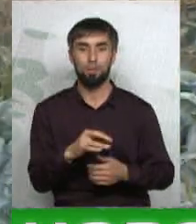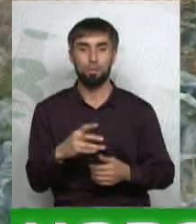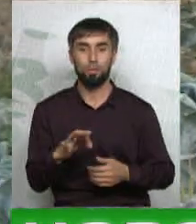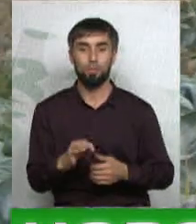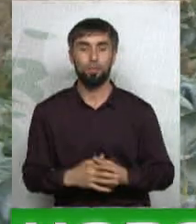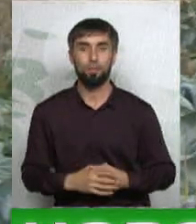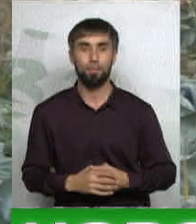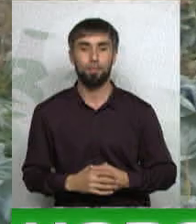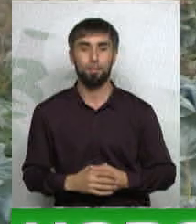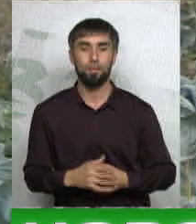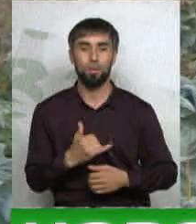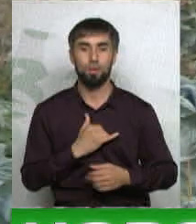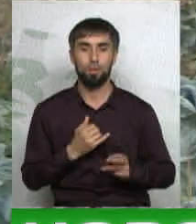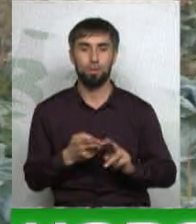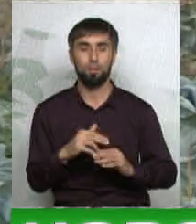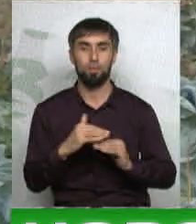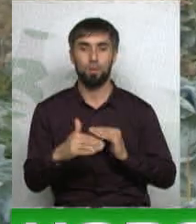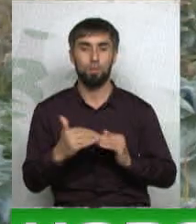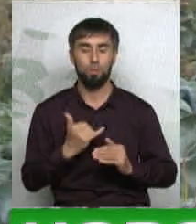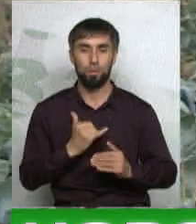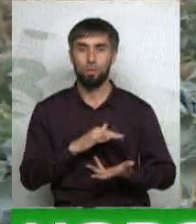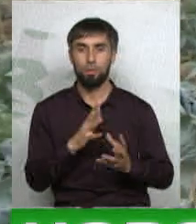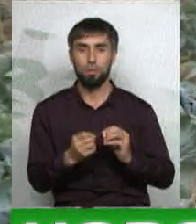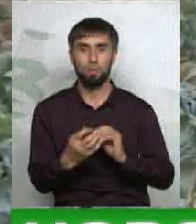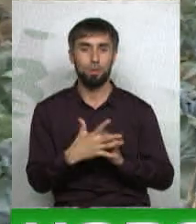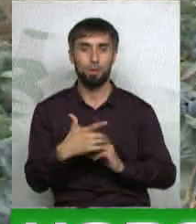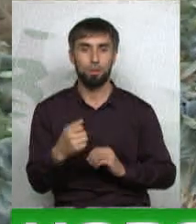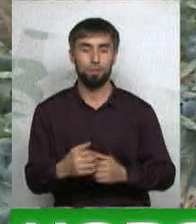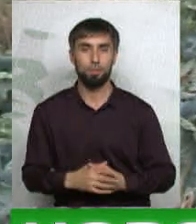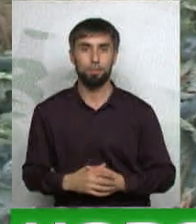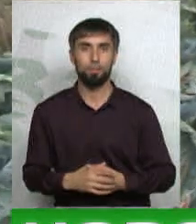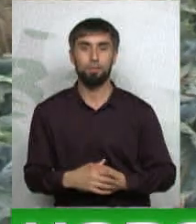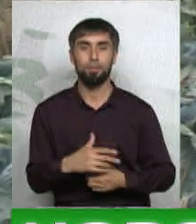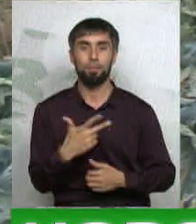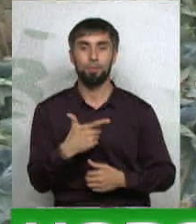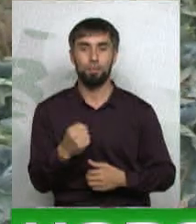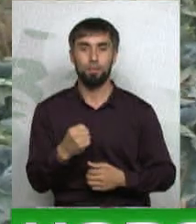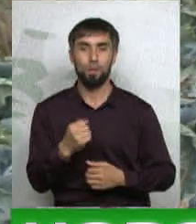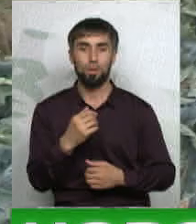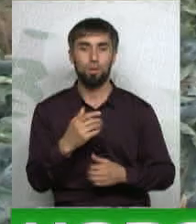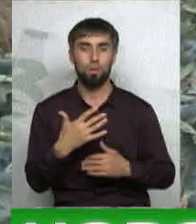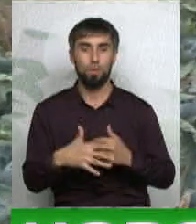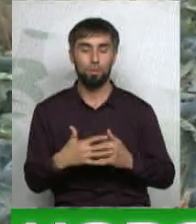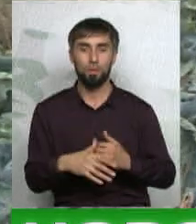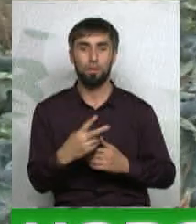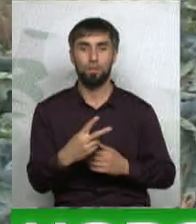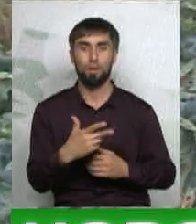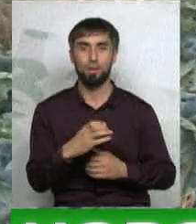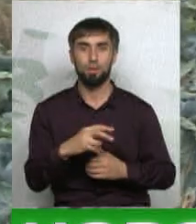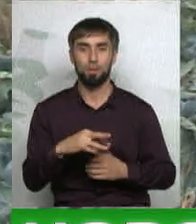это. У нас вот это поле, у нас общее 15 гектар. Там 3 гектара капуста, 2 гектара